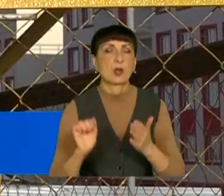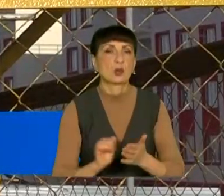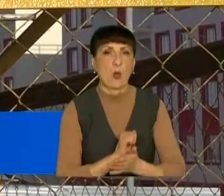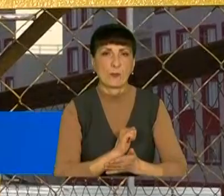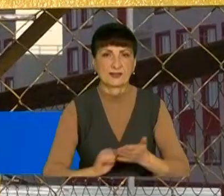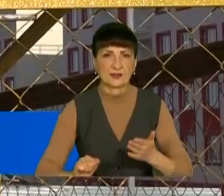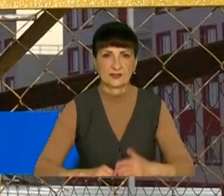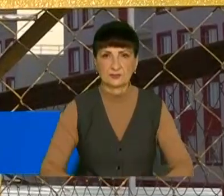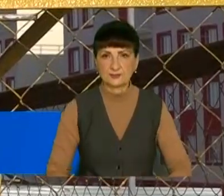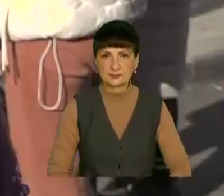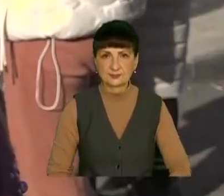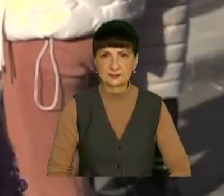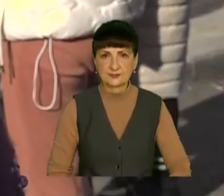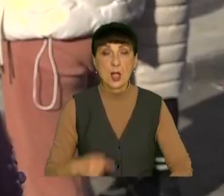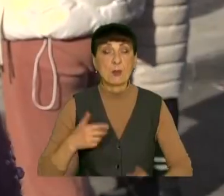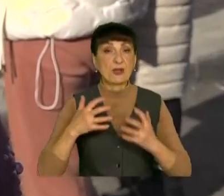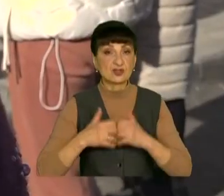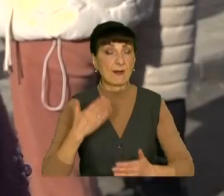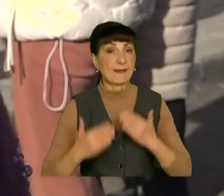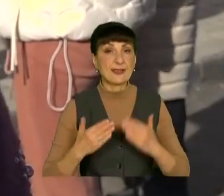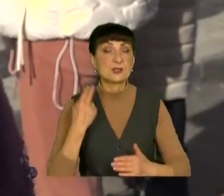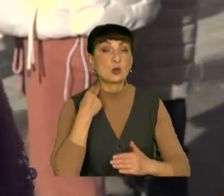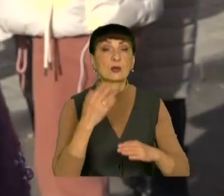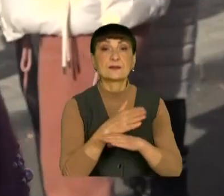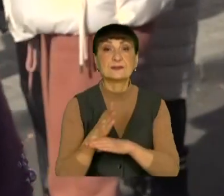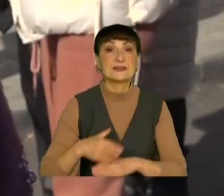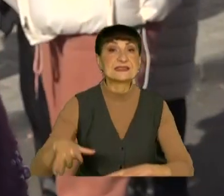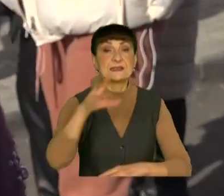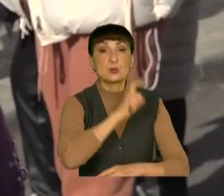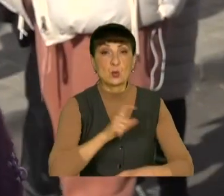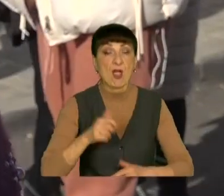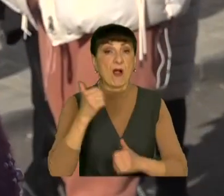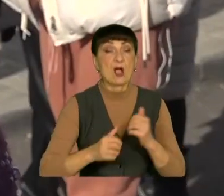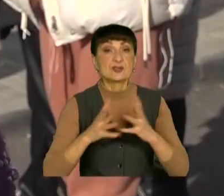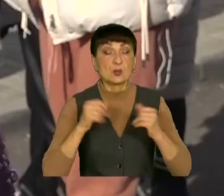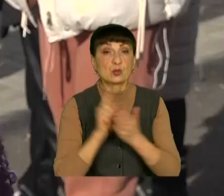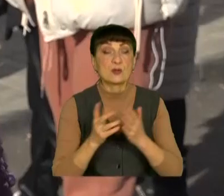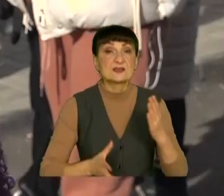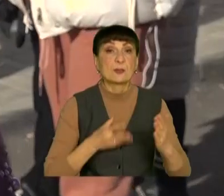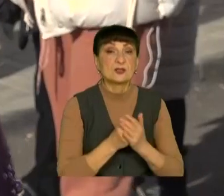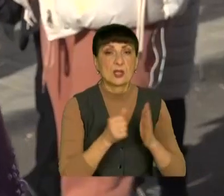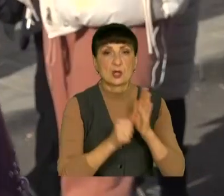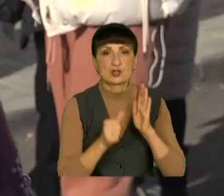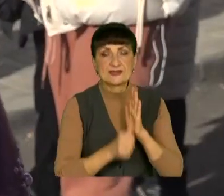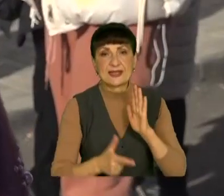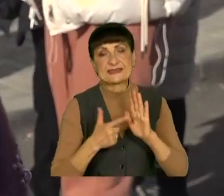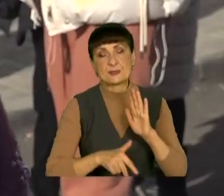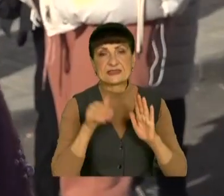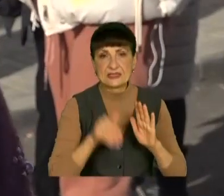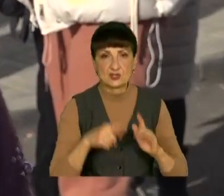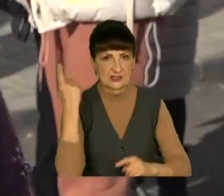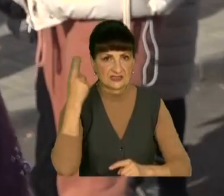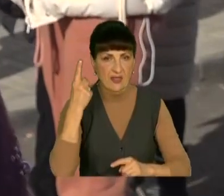документов. Мы посчитали, если долг распределять среди жильцов, каждая семья должна будет заплатить 60-70 тысяч за